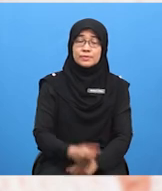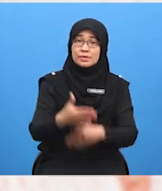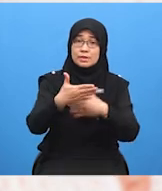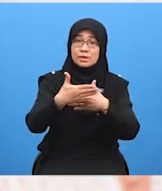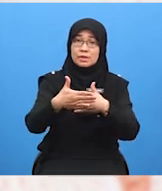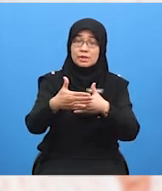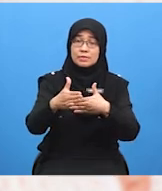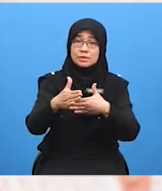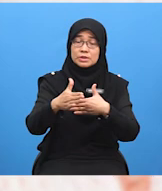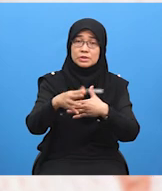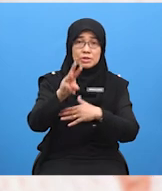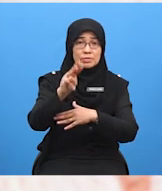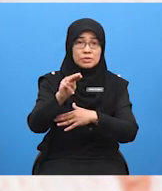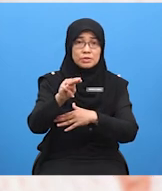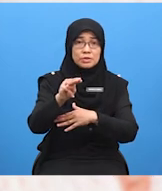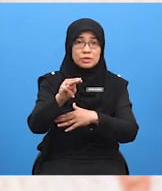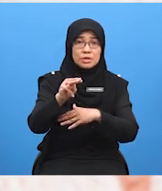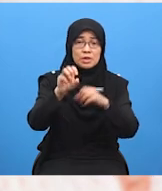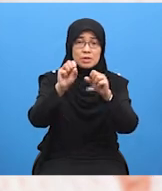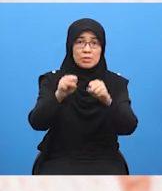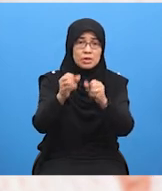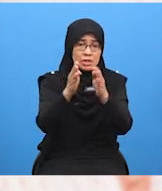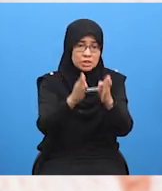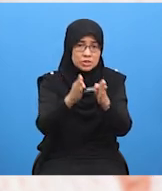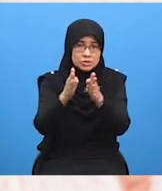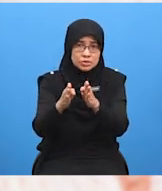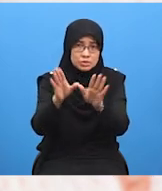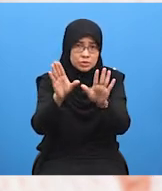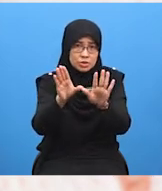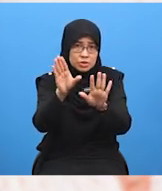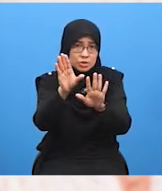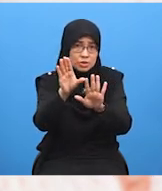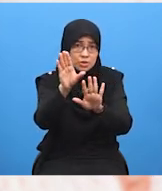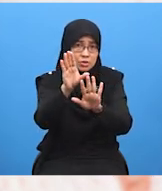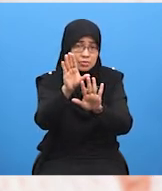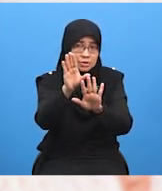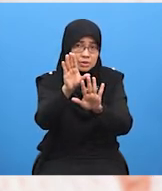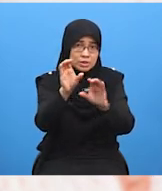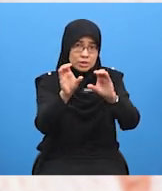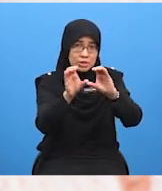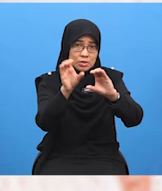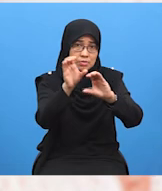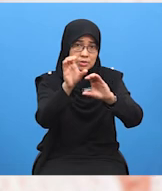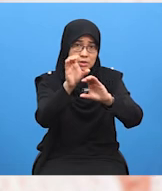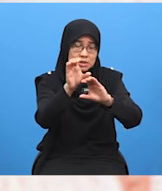Kemudian, murid boleh menyusun komponen seperti yang tertera pada skrin.